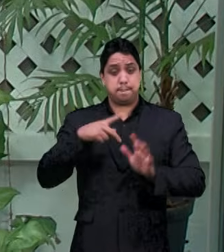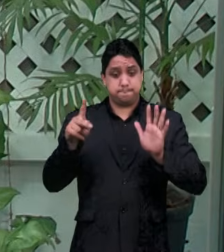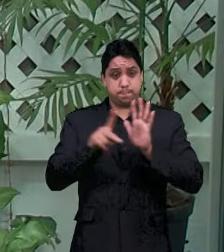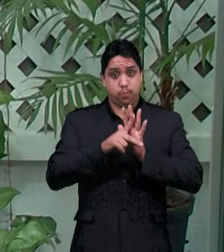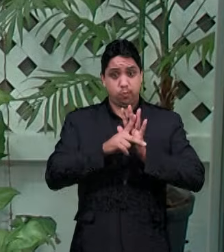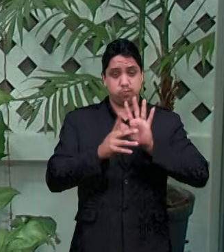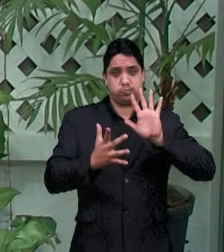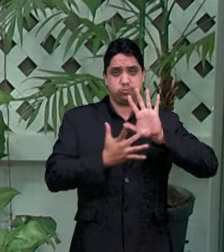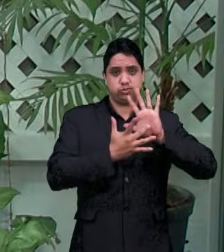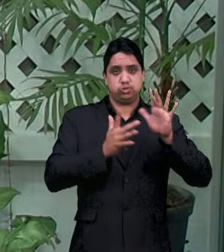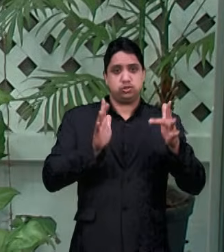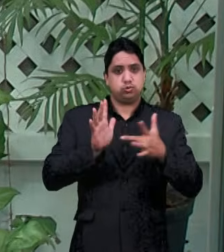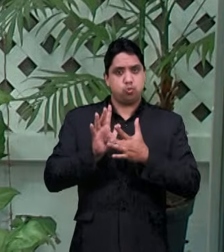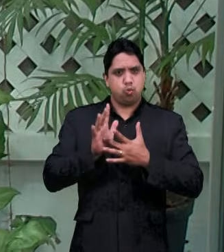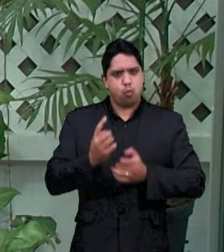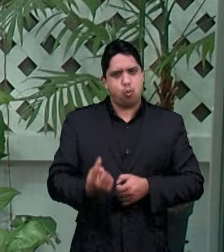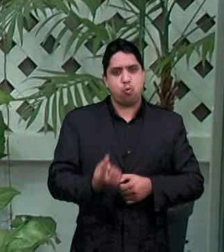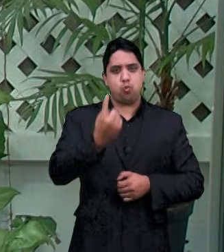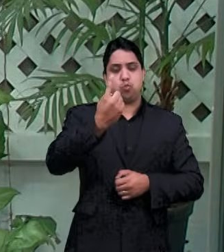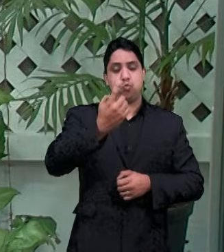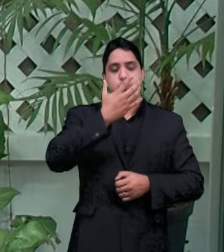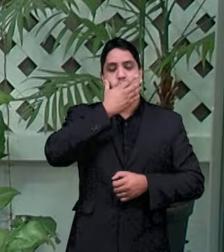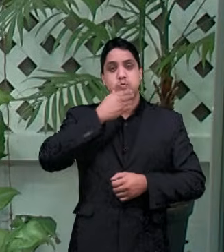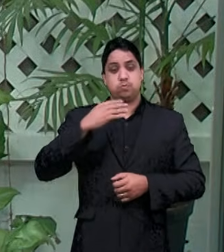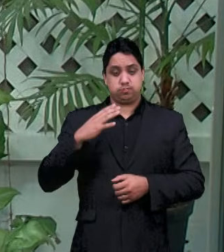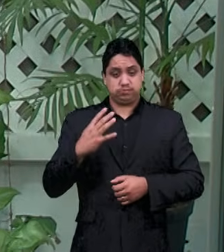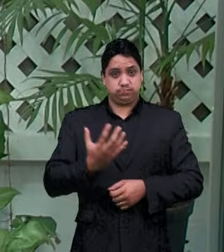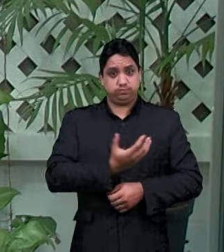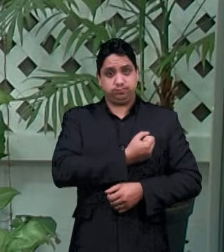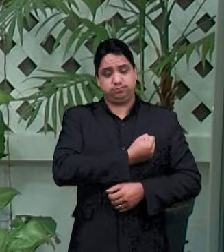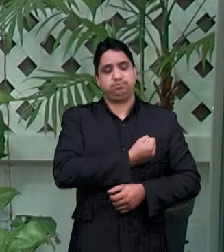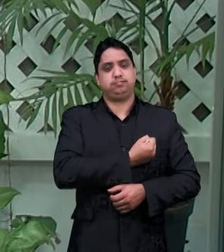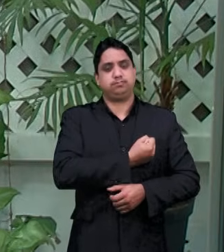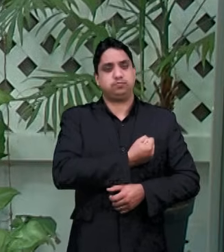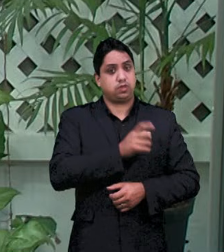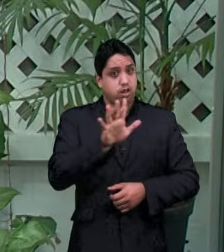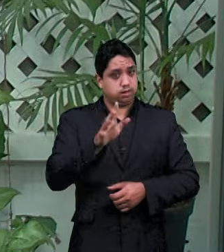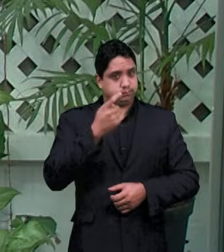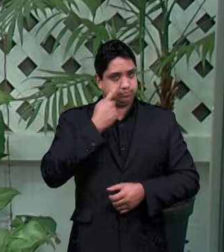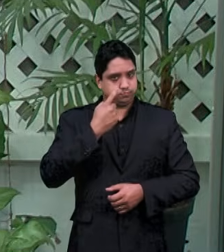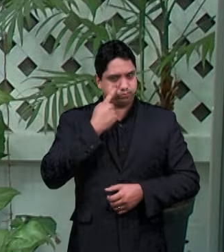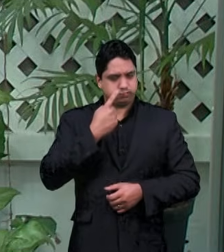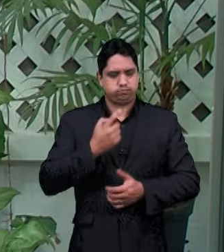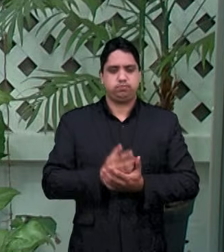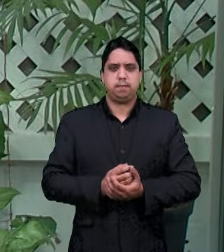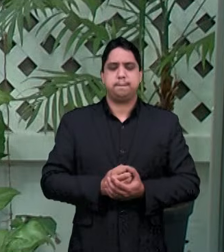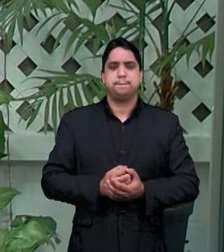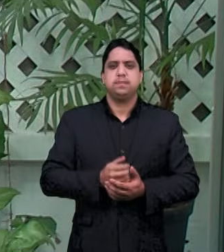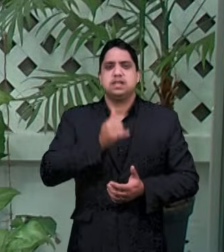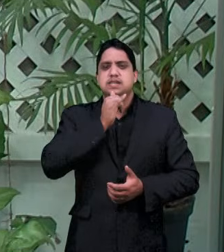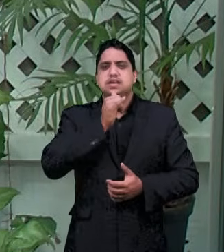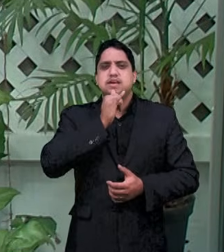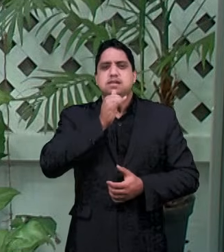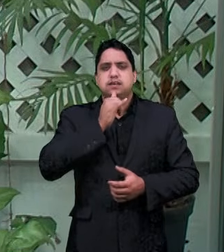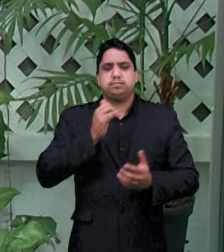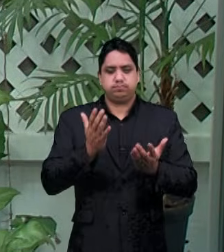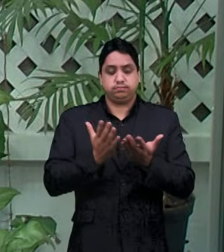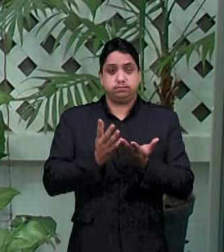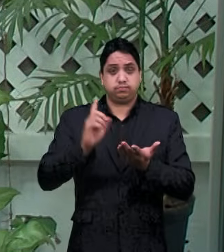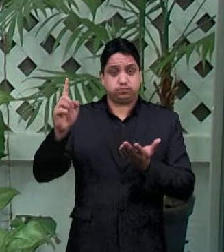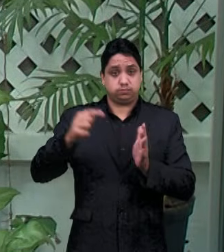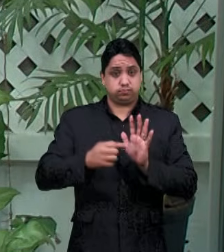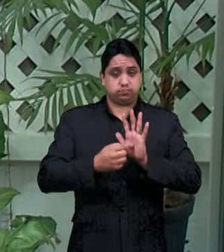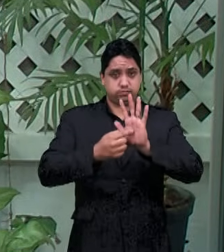comme votre unique sauveur. Vous voulez voir comment la Bible, elle met la question des